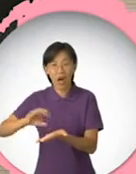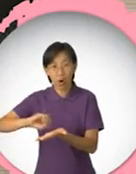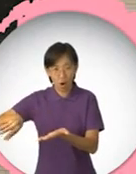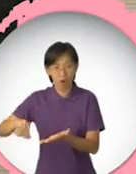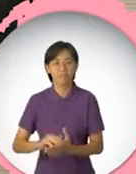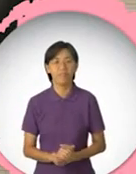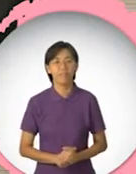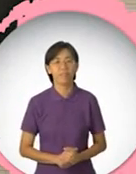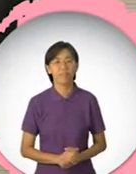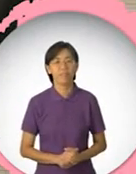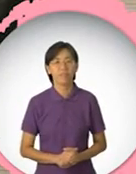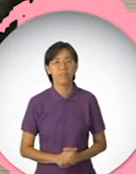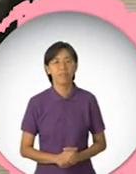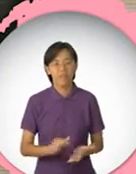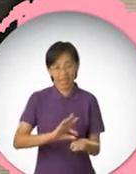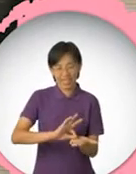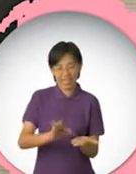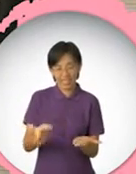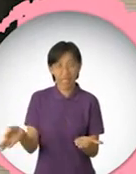ากกระดาษนะครับ